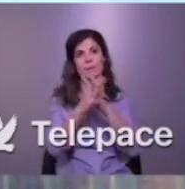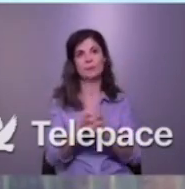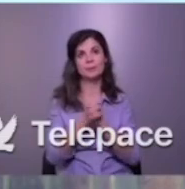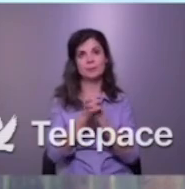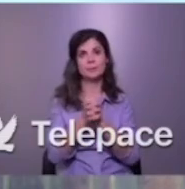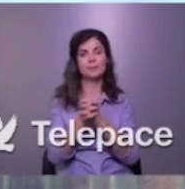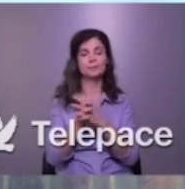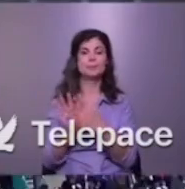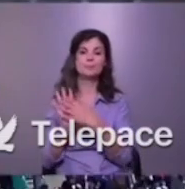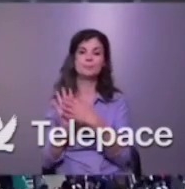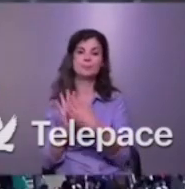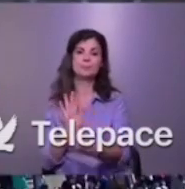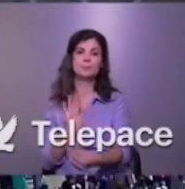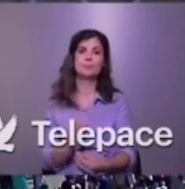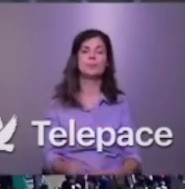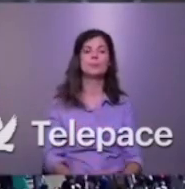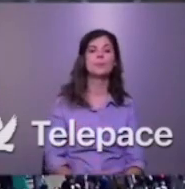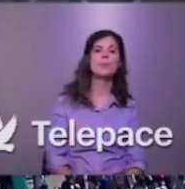Oremo.